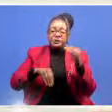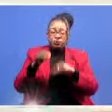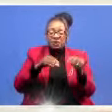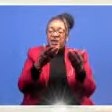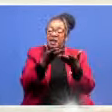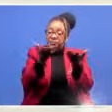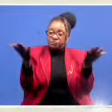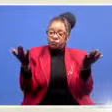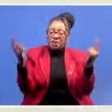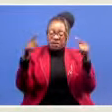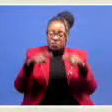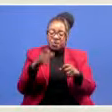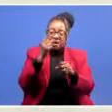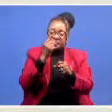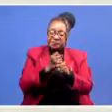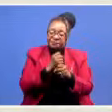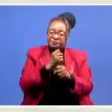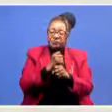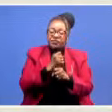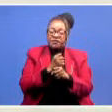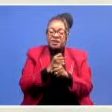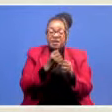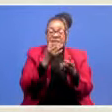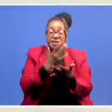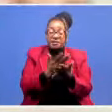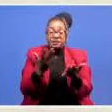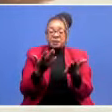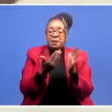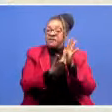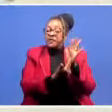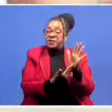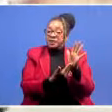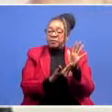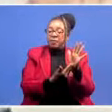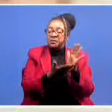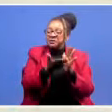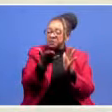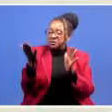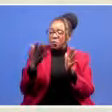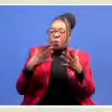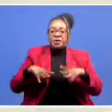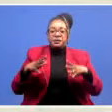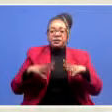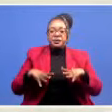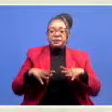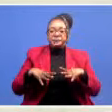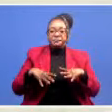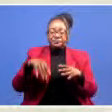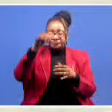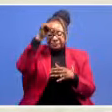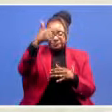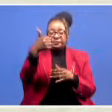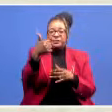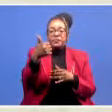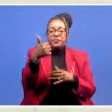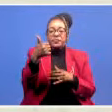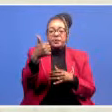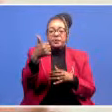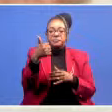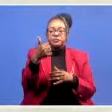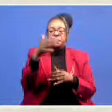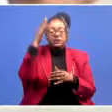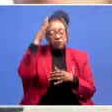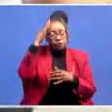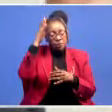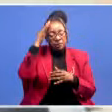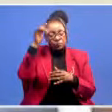atakuja atandike kazi yake ile amefanya. Na nyinyi wananchi ni watu erevu. Nyinyi mtajua